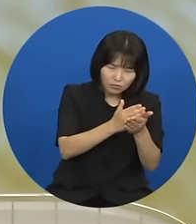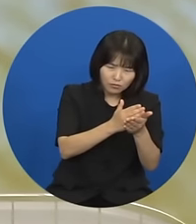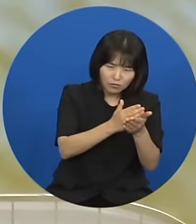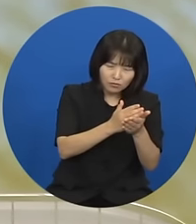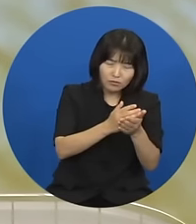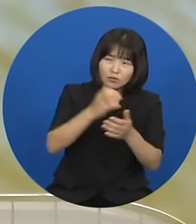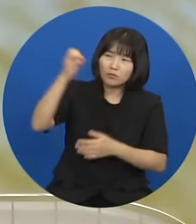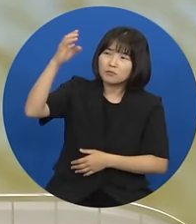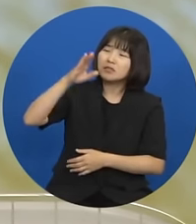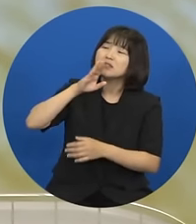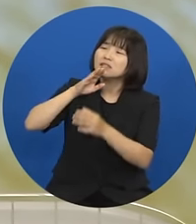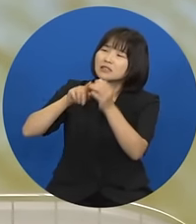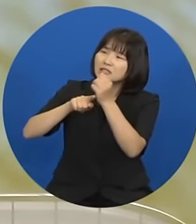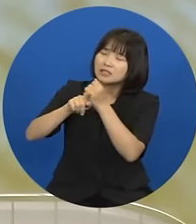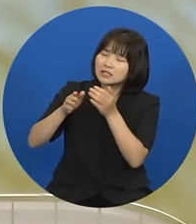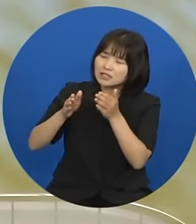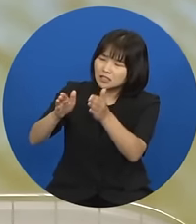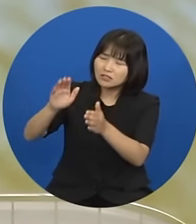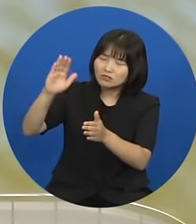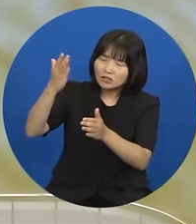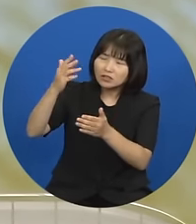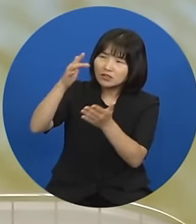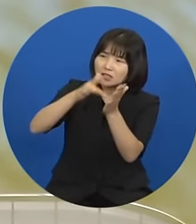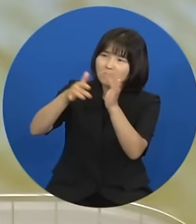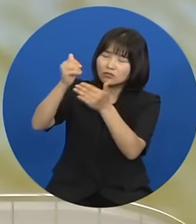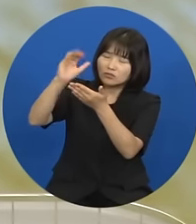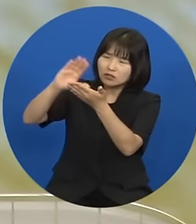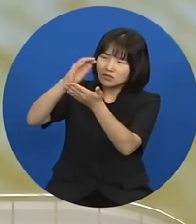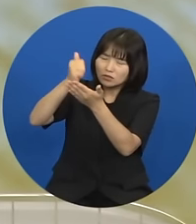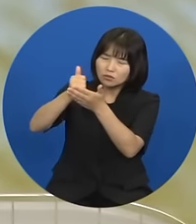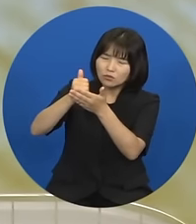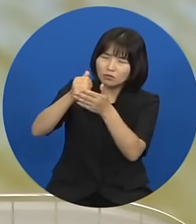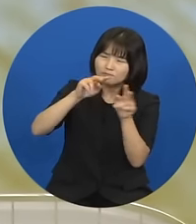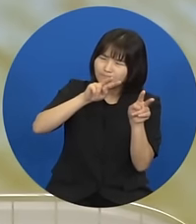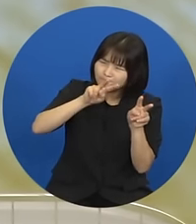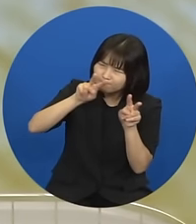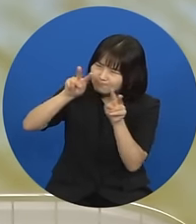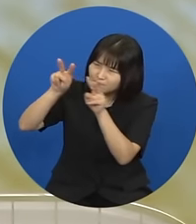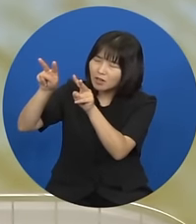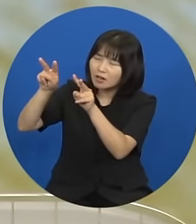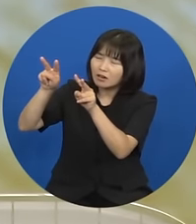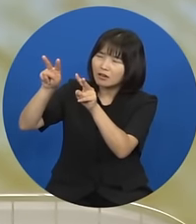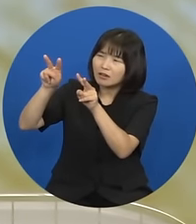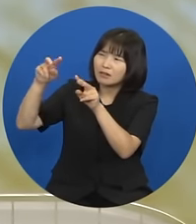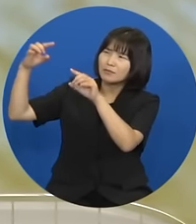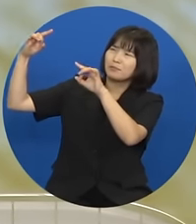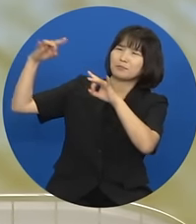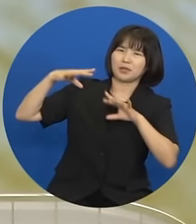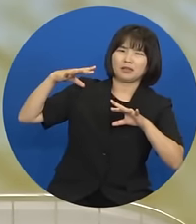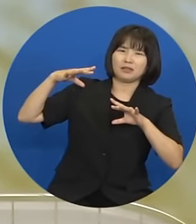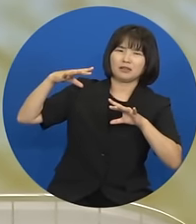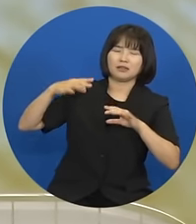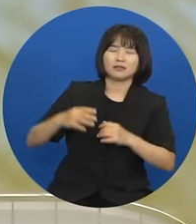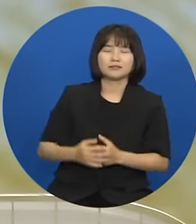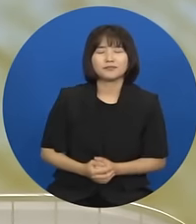빛과 진리요 길이 되시는 예수 그리스도, 그분께로 우리의 시선을 옮겨야 한다.